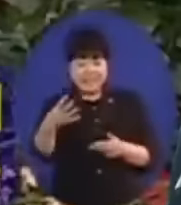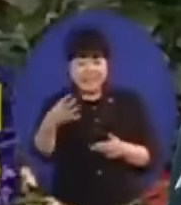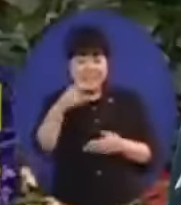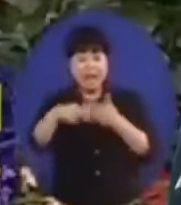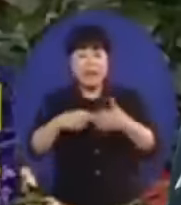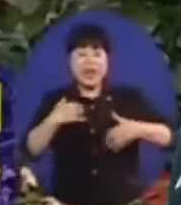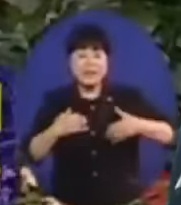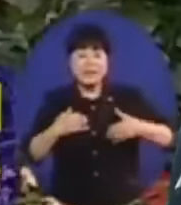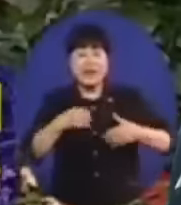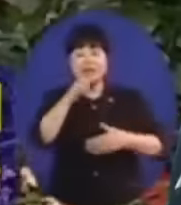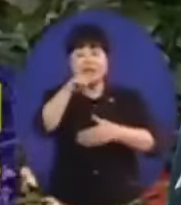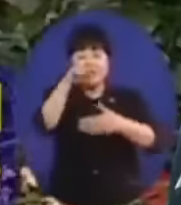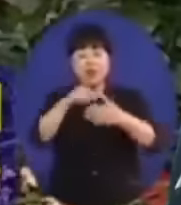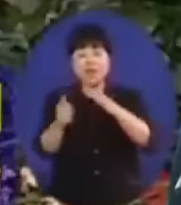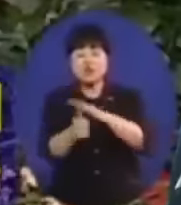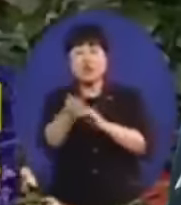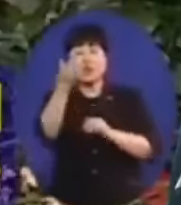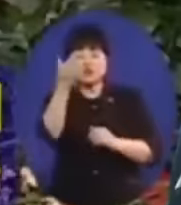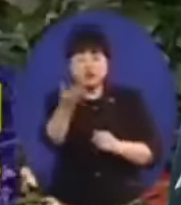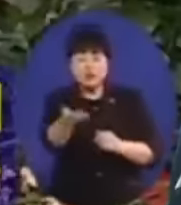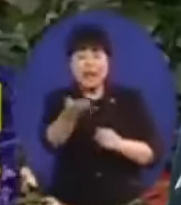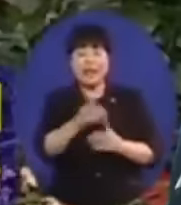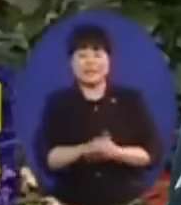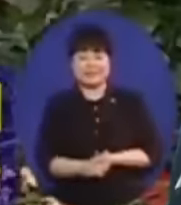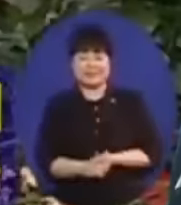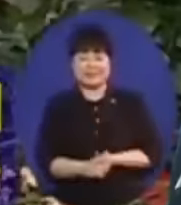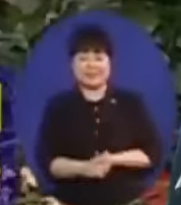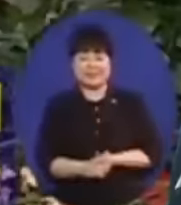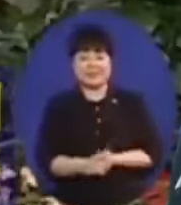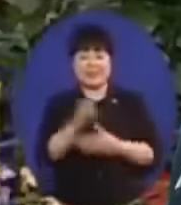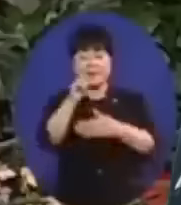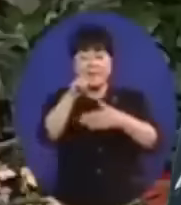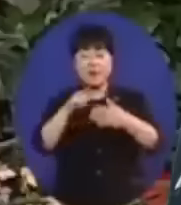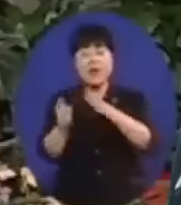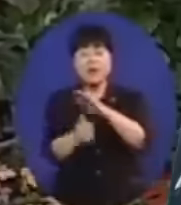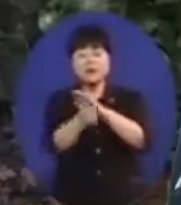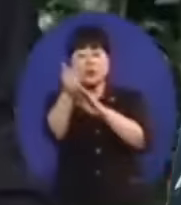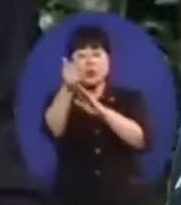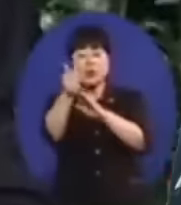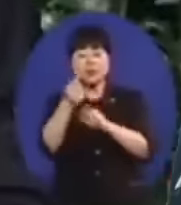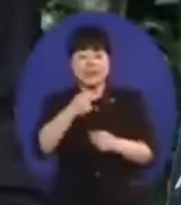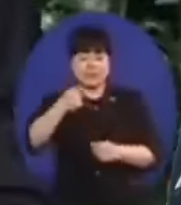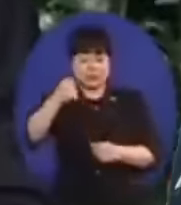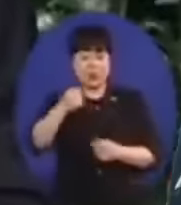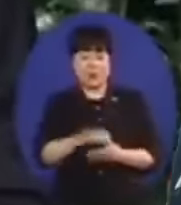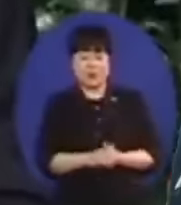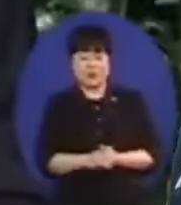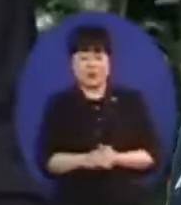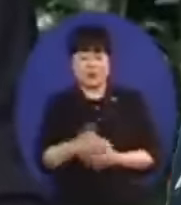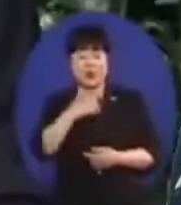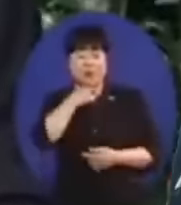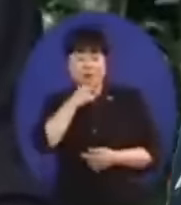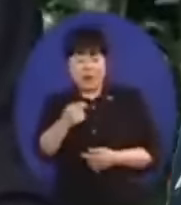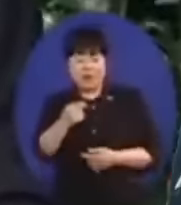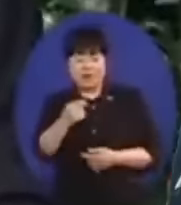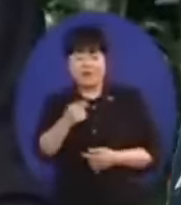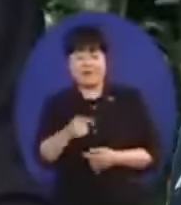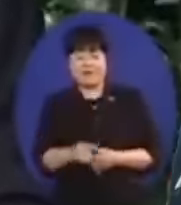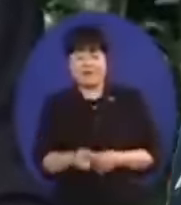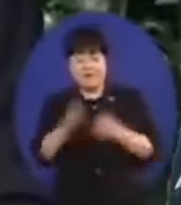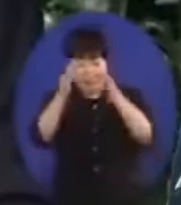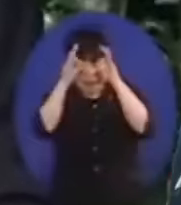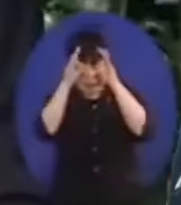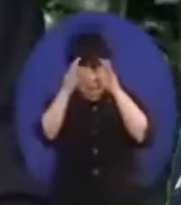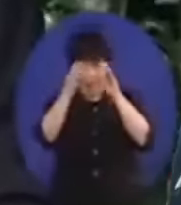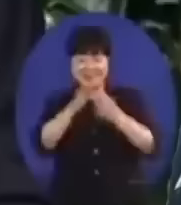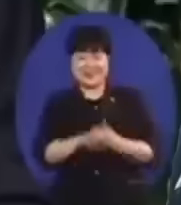마음의 소원을 내게 이루어 주시려다. 마음의 소원을 가지고 내가 원하는 바를 바라봐야